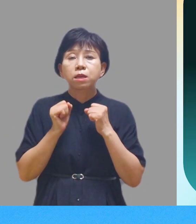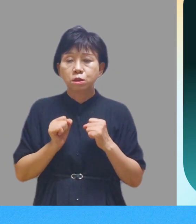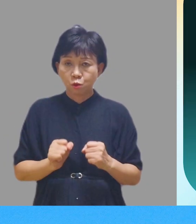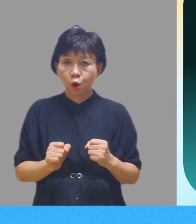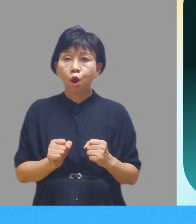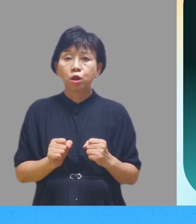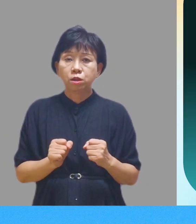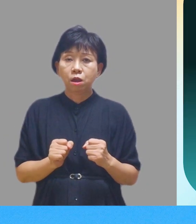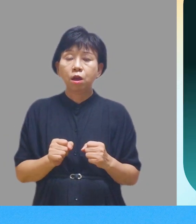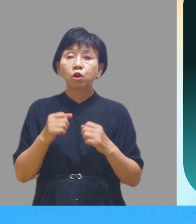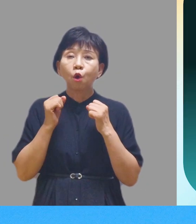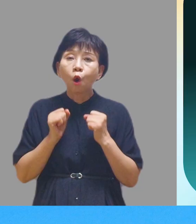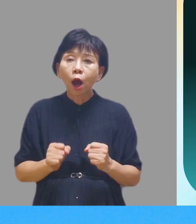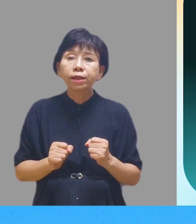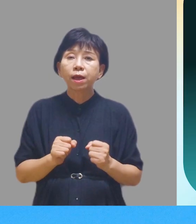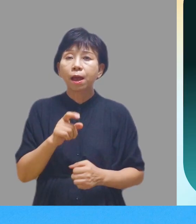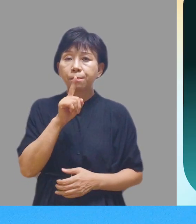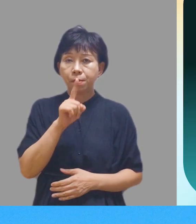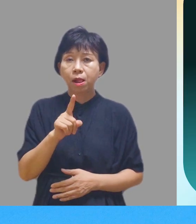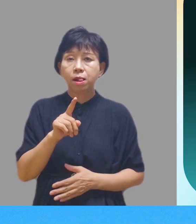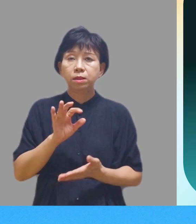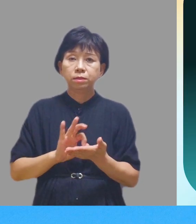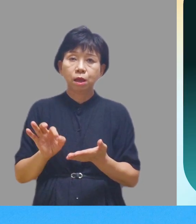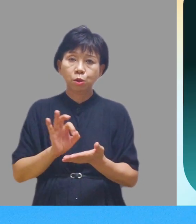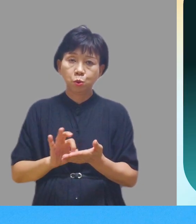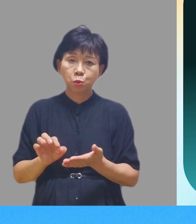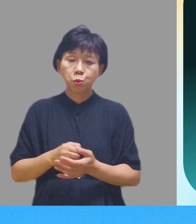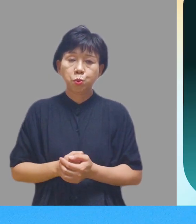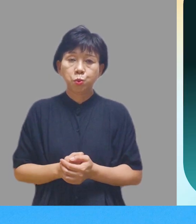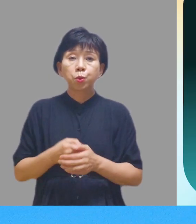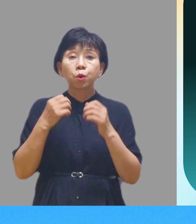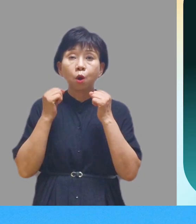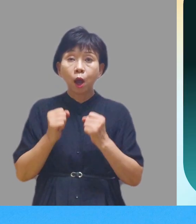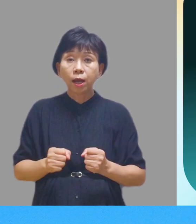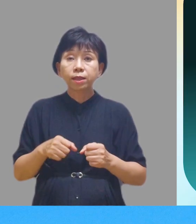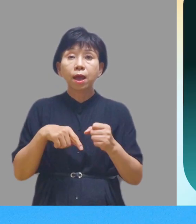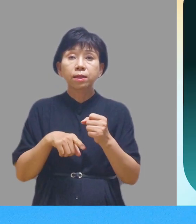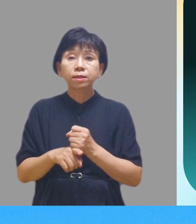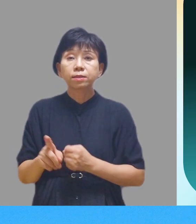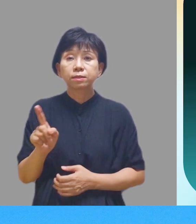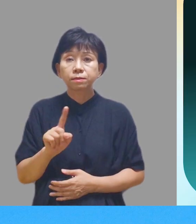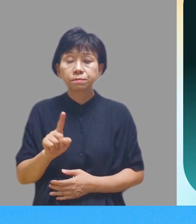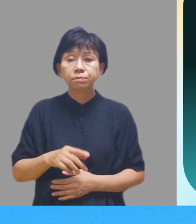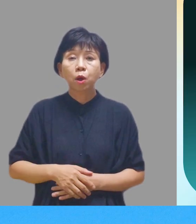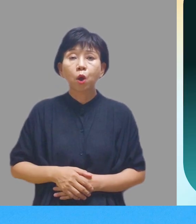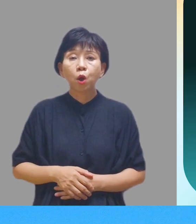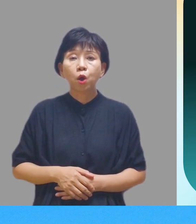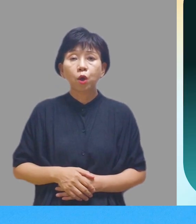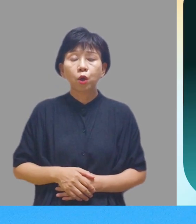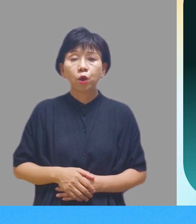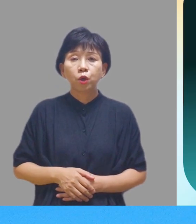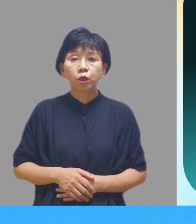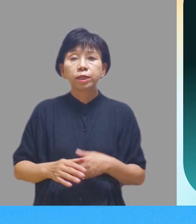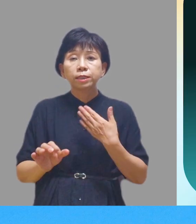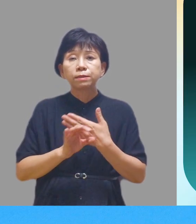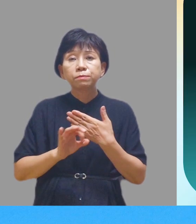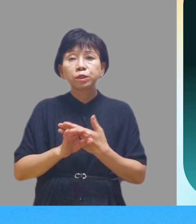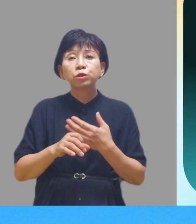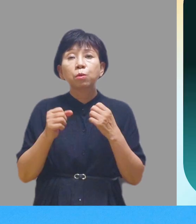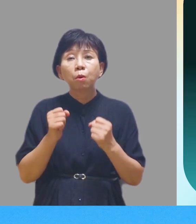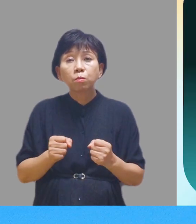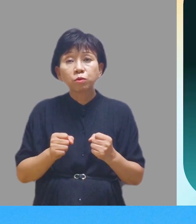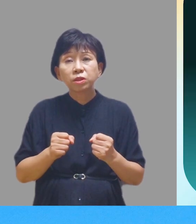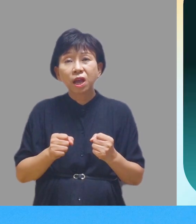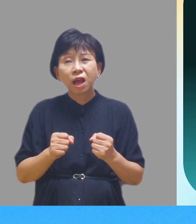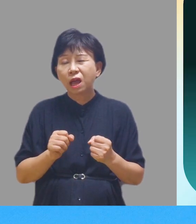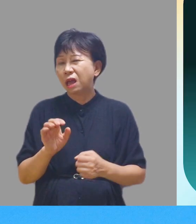거하시며라고 거하다라는 말을 쓰지 않습니까? 여기서 거하다고 하는 것은요, 잠시 머물다 이런 뜻이